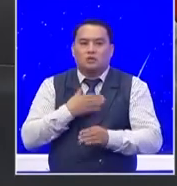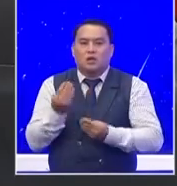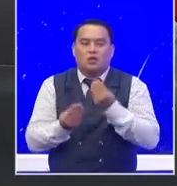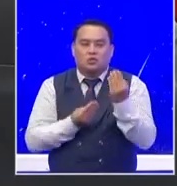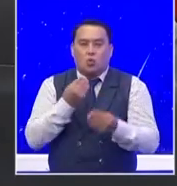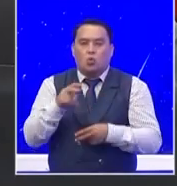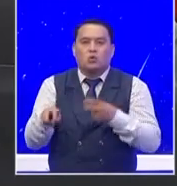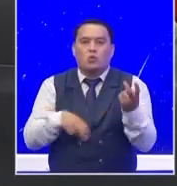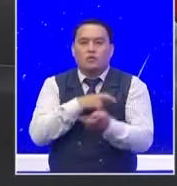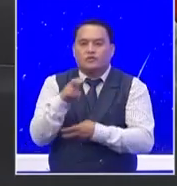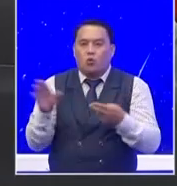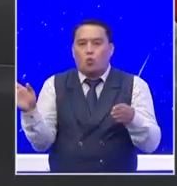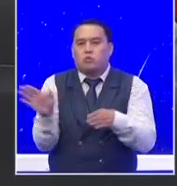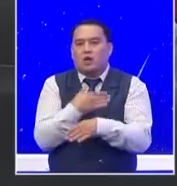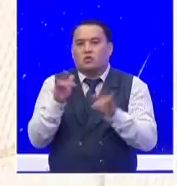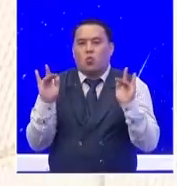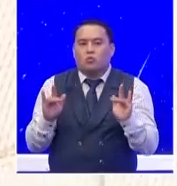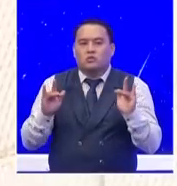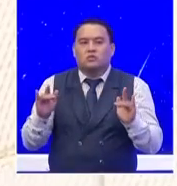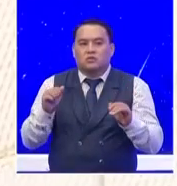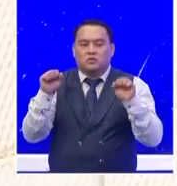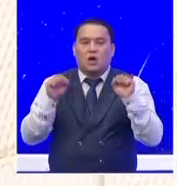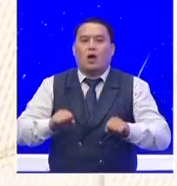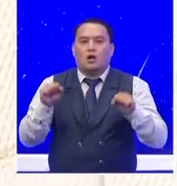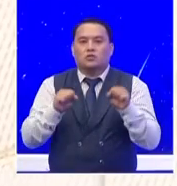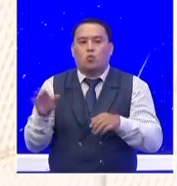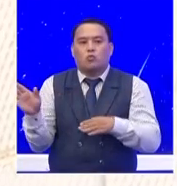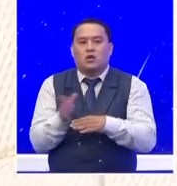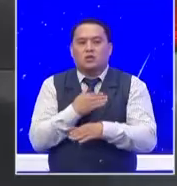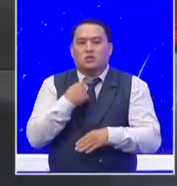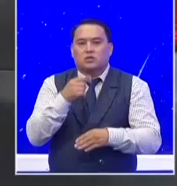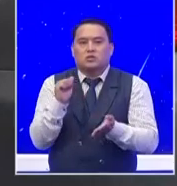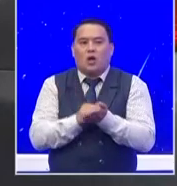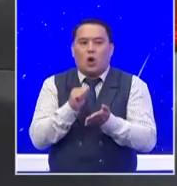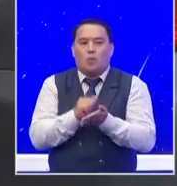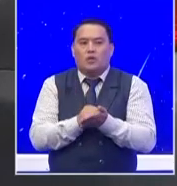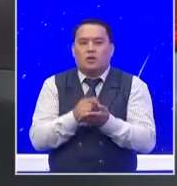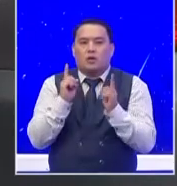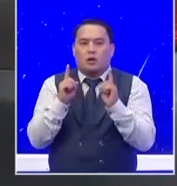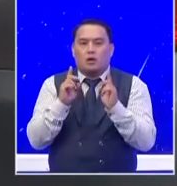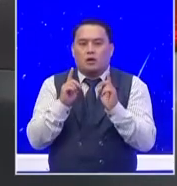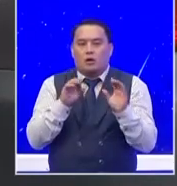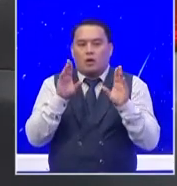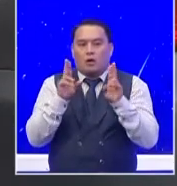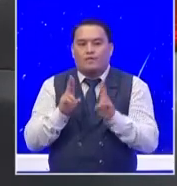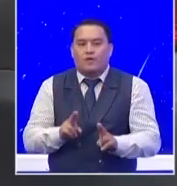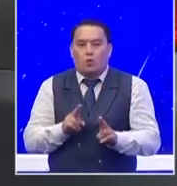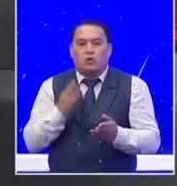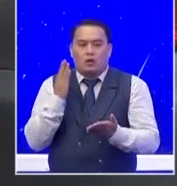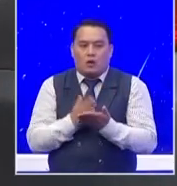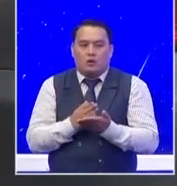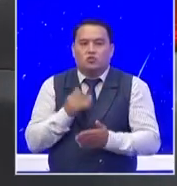качельки, лавочки, вон турник выкопали. Сказал, документы у него в порядке, что это его